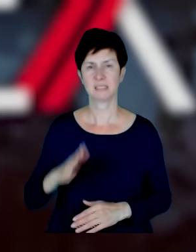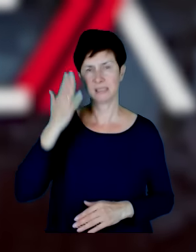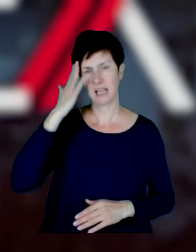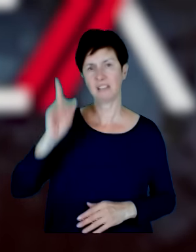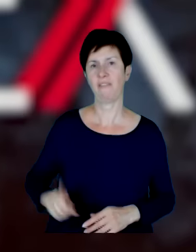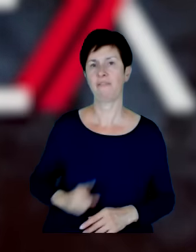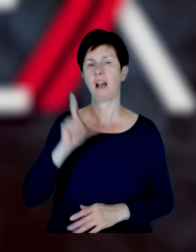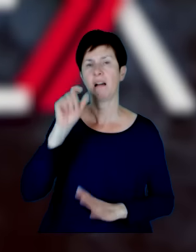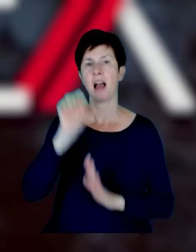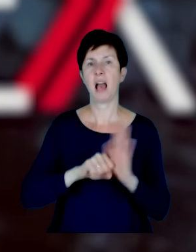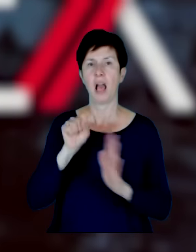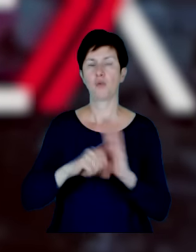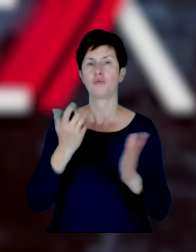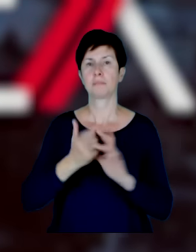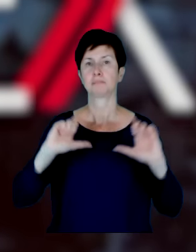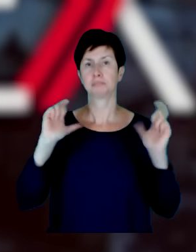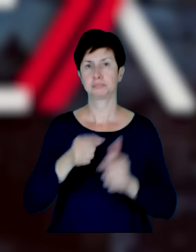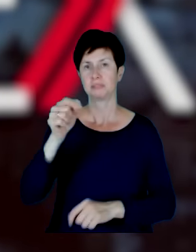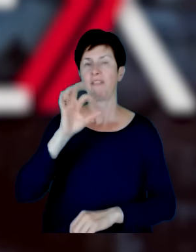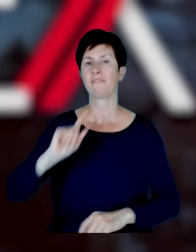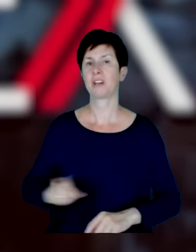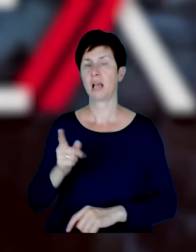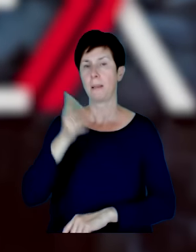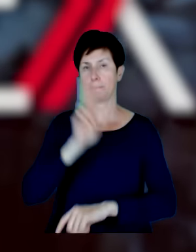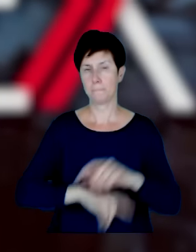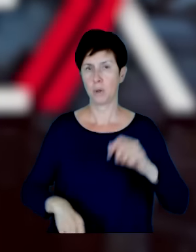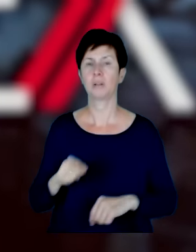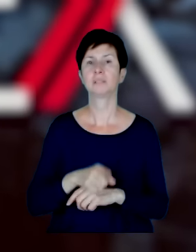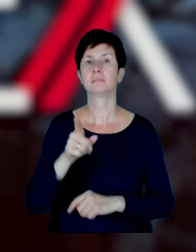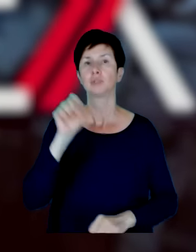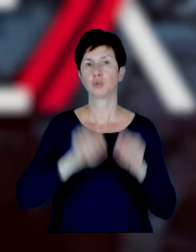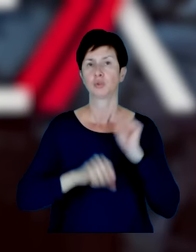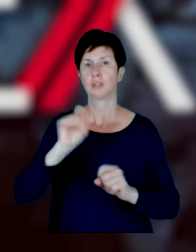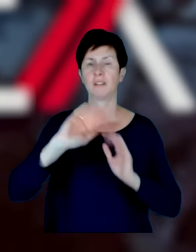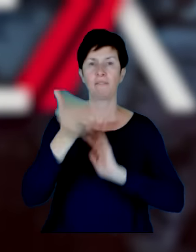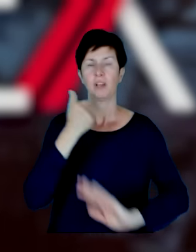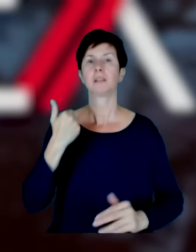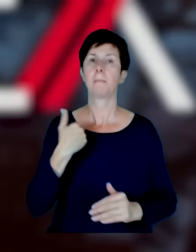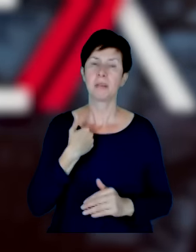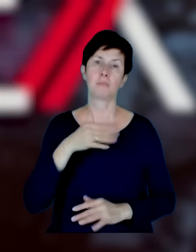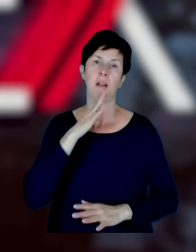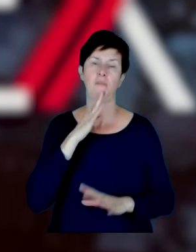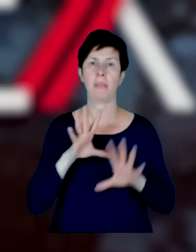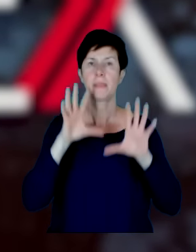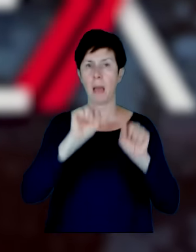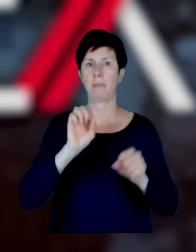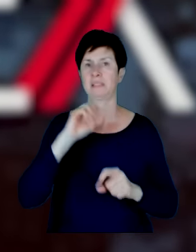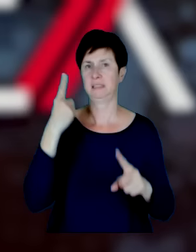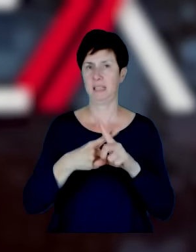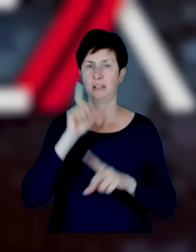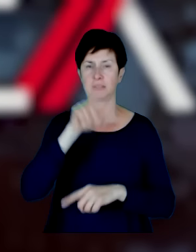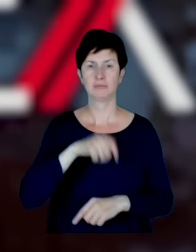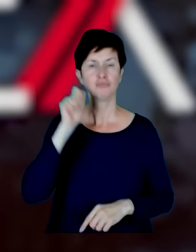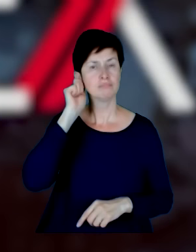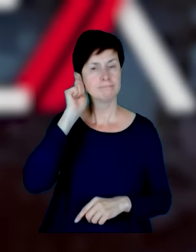de został zatrzymany przez paryską policję ma odpowiedzieć przed sądem za domniemać na tle seksualnym gwiazda światowego kina została